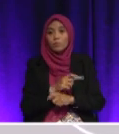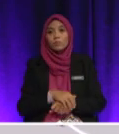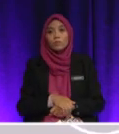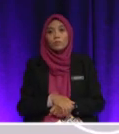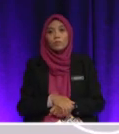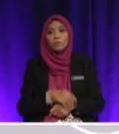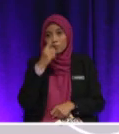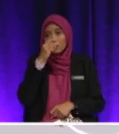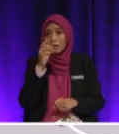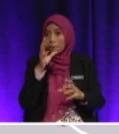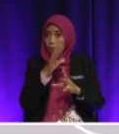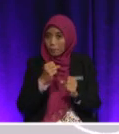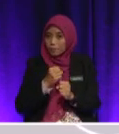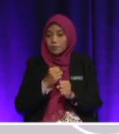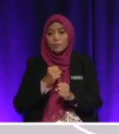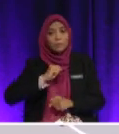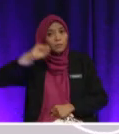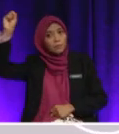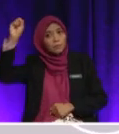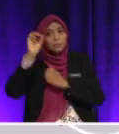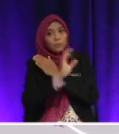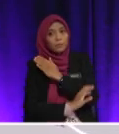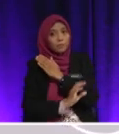bagi mencapai kemerdekaan negara